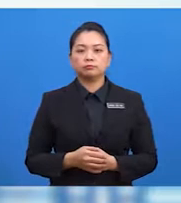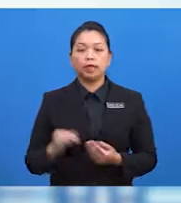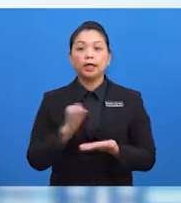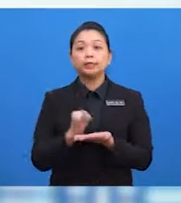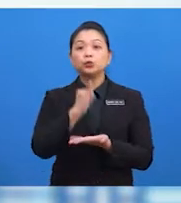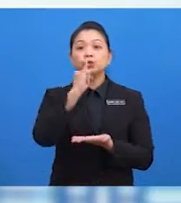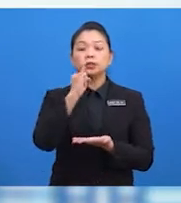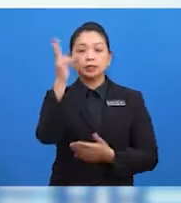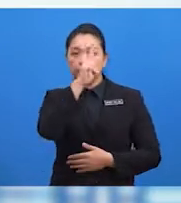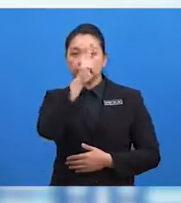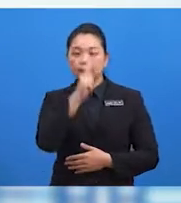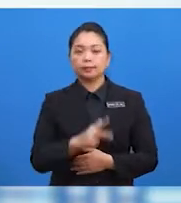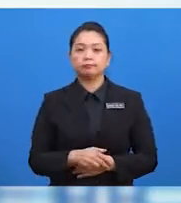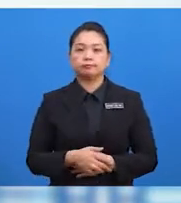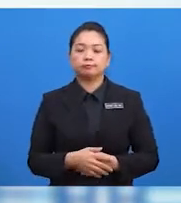negara.